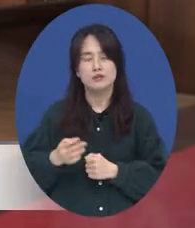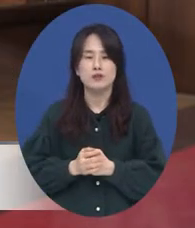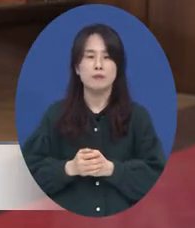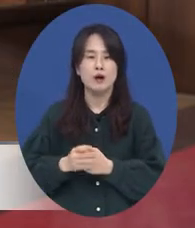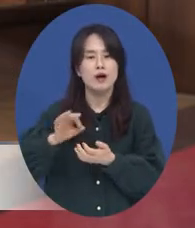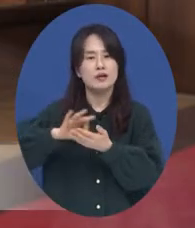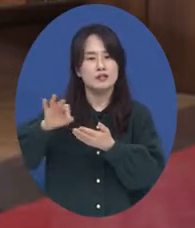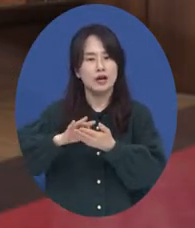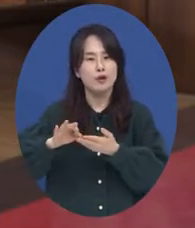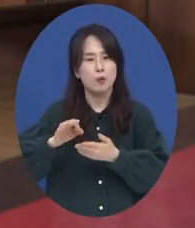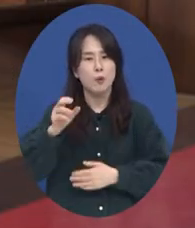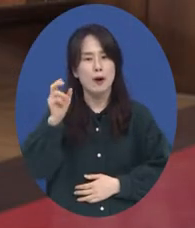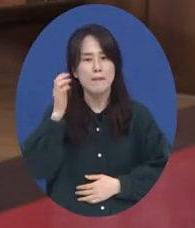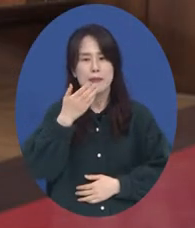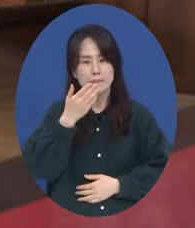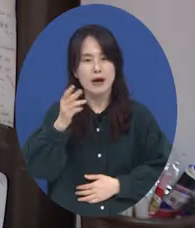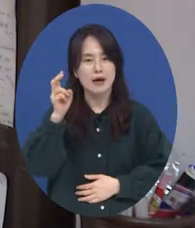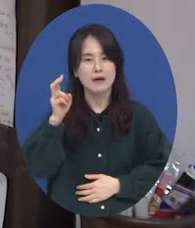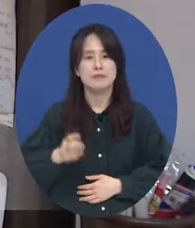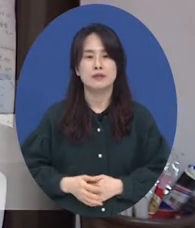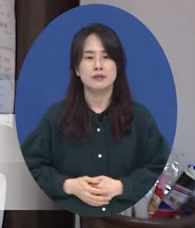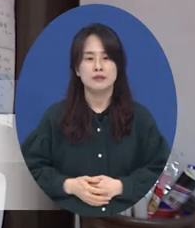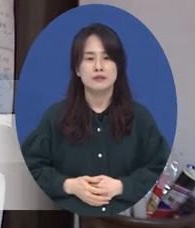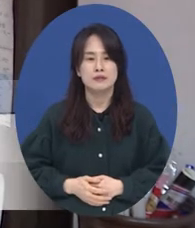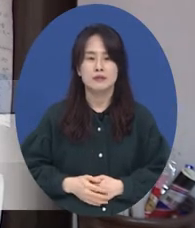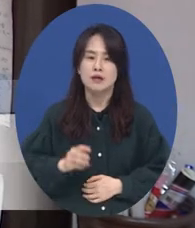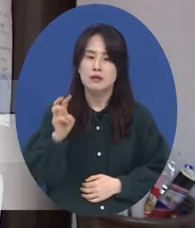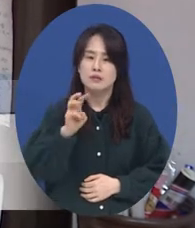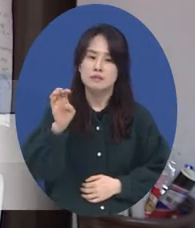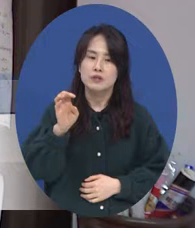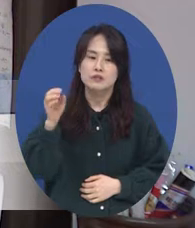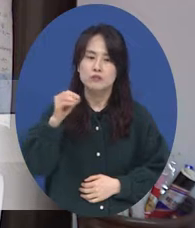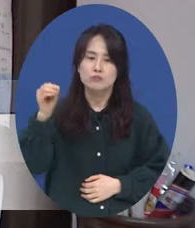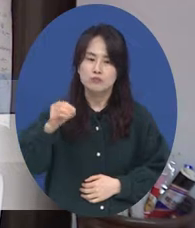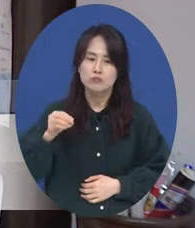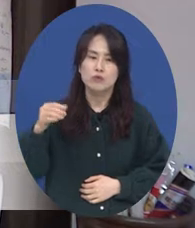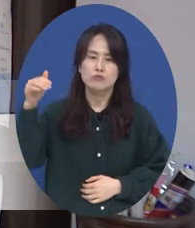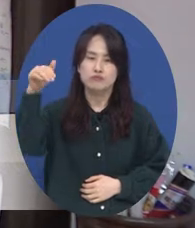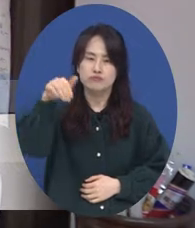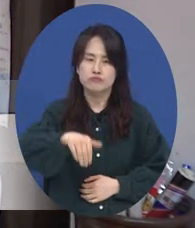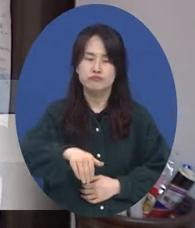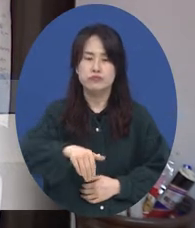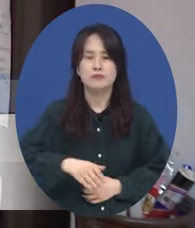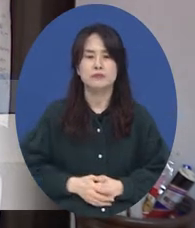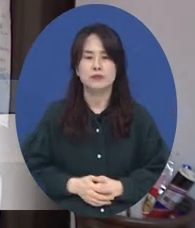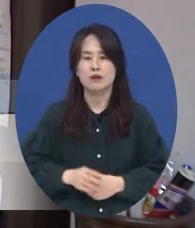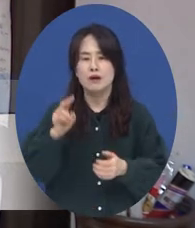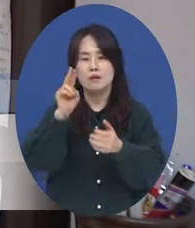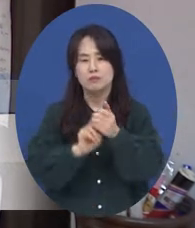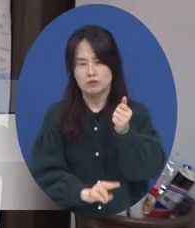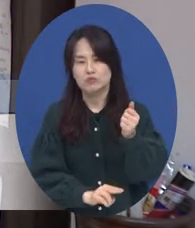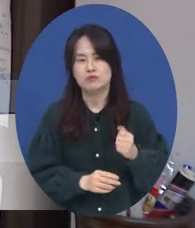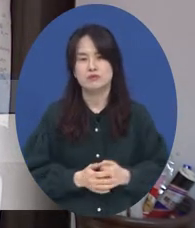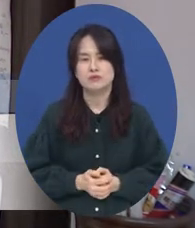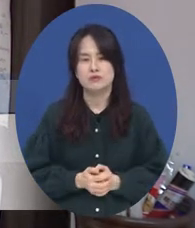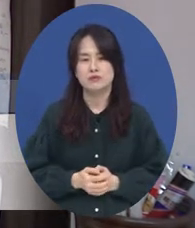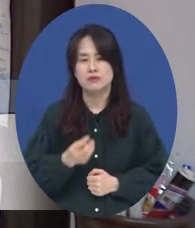매출로 이어질 것으로 추산됩니다. 30, 40% 떨어졌다고 봐야 돼요, 매출이. 도처에서